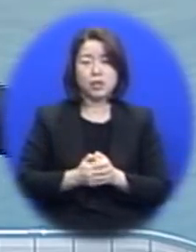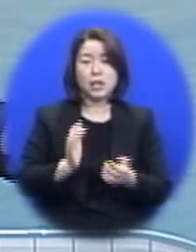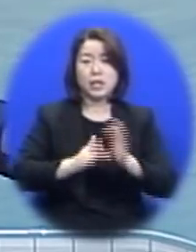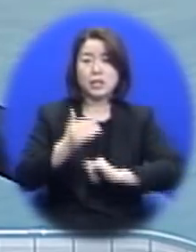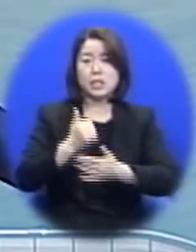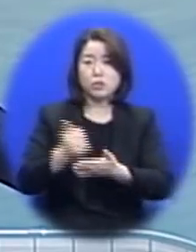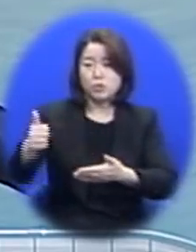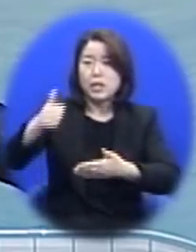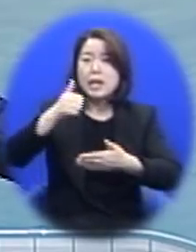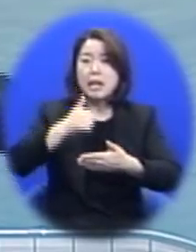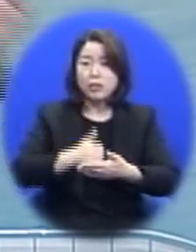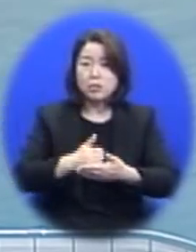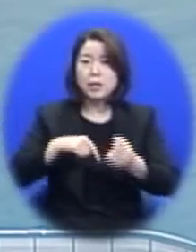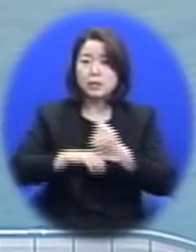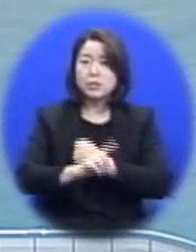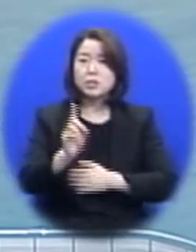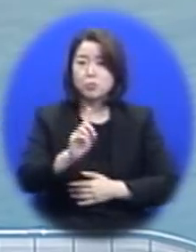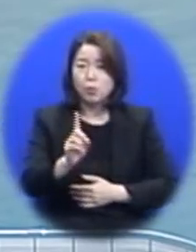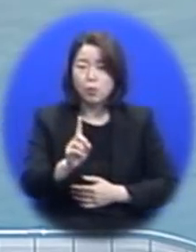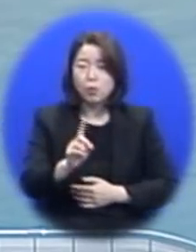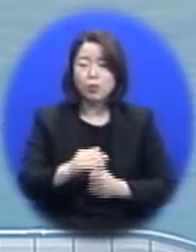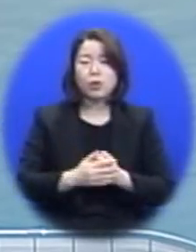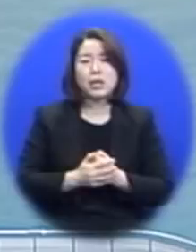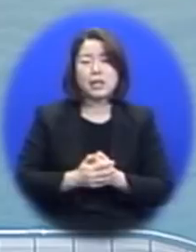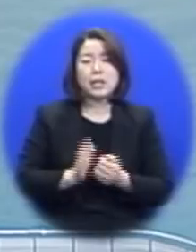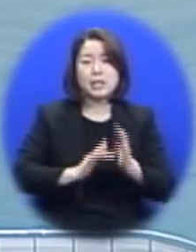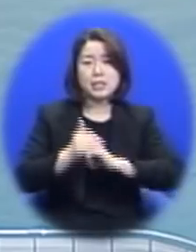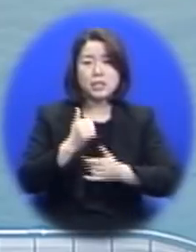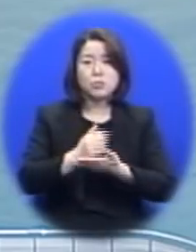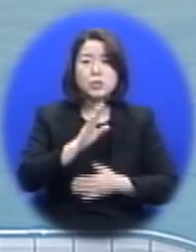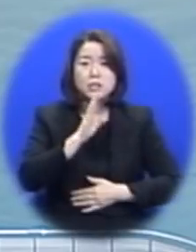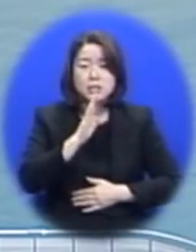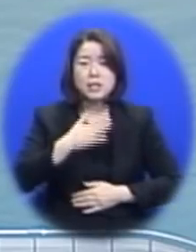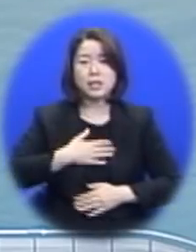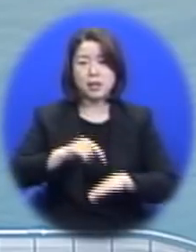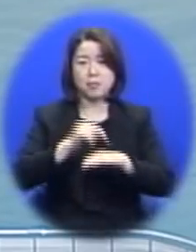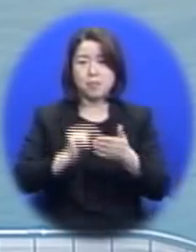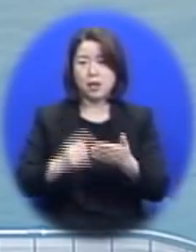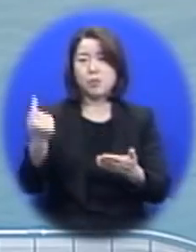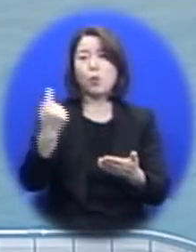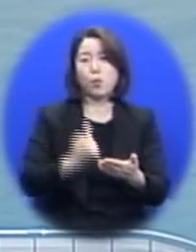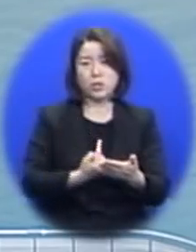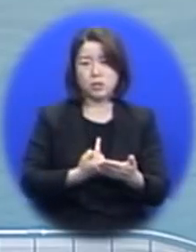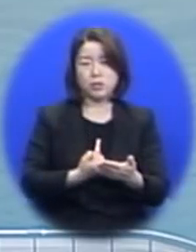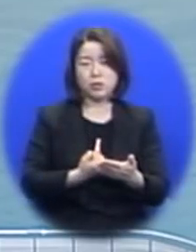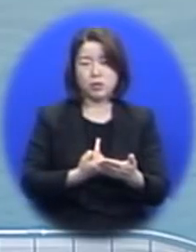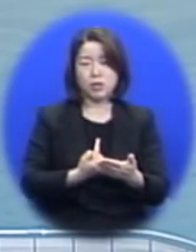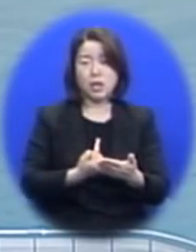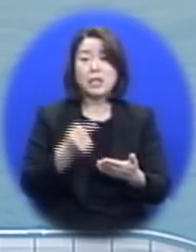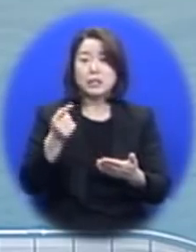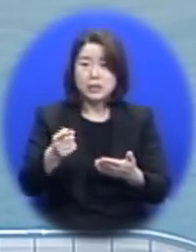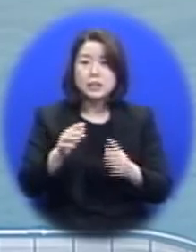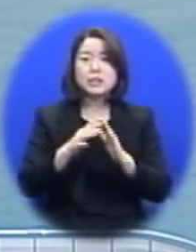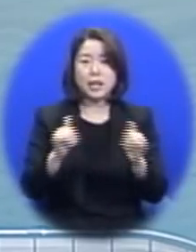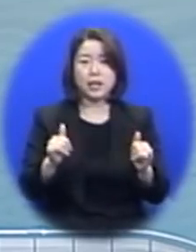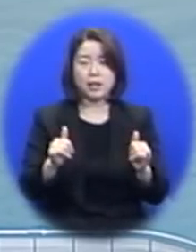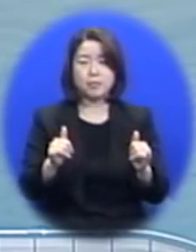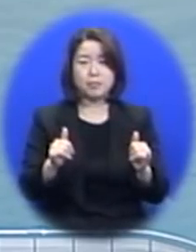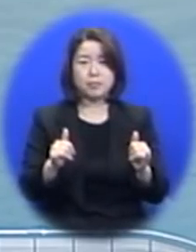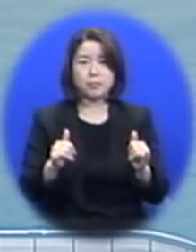영접한다는 게 도대체 뭡니까? 예수님이 진짜 내 마음에 오시는 거예요. 예수님이 내 마음에 오신 사람.